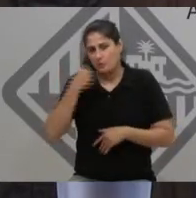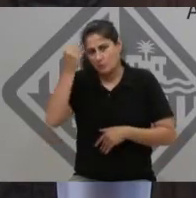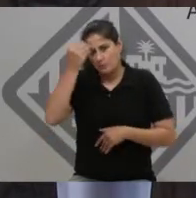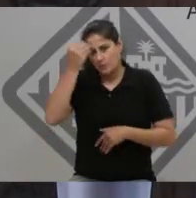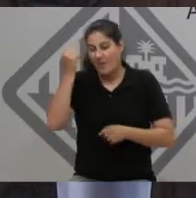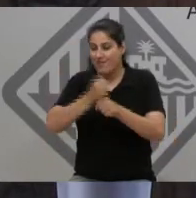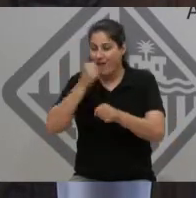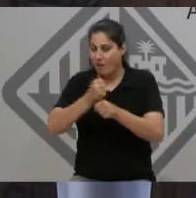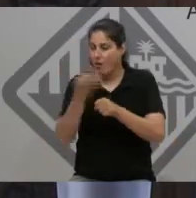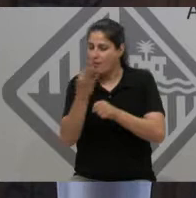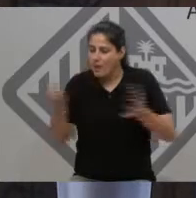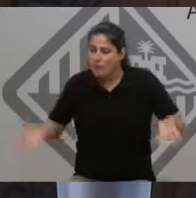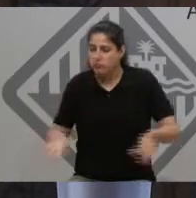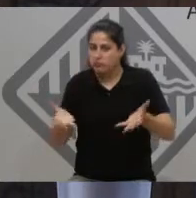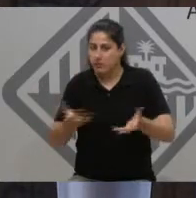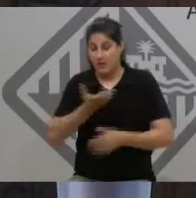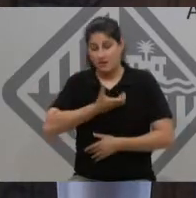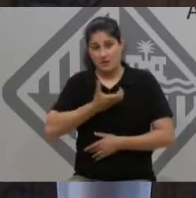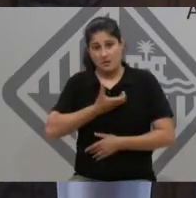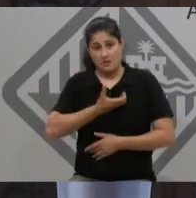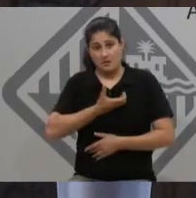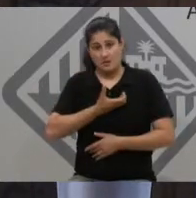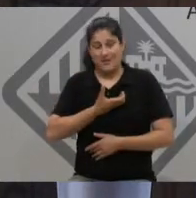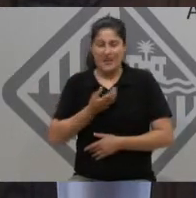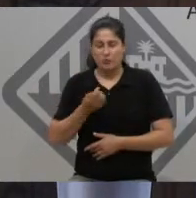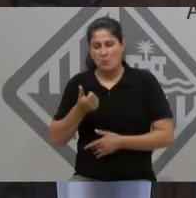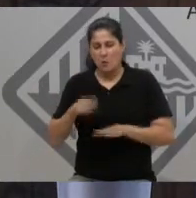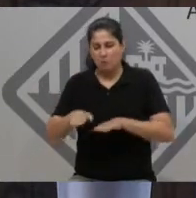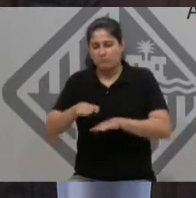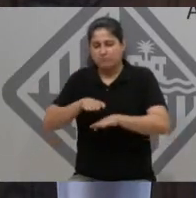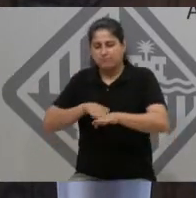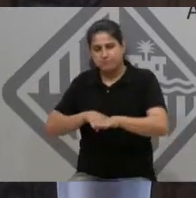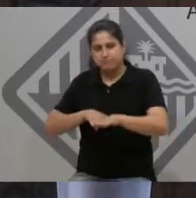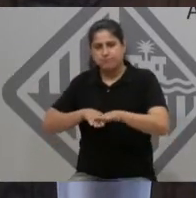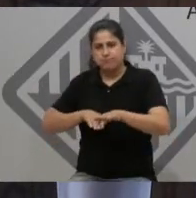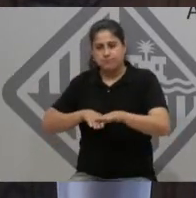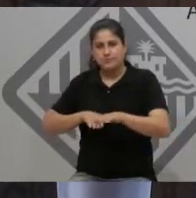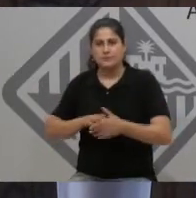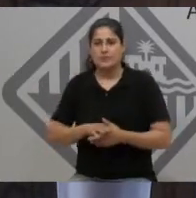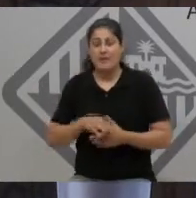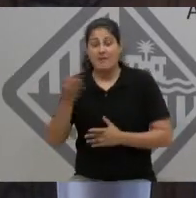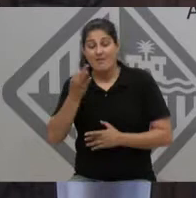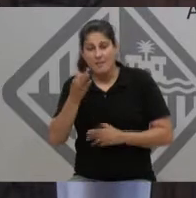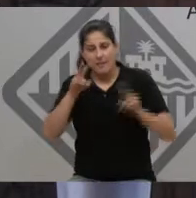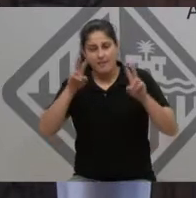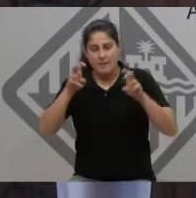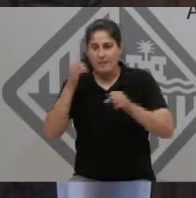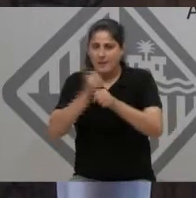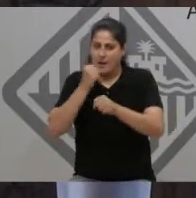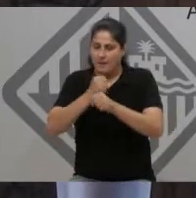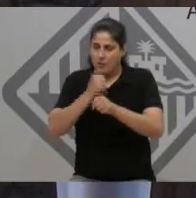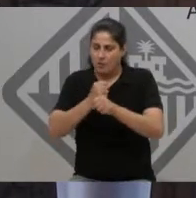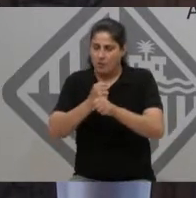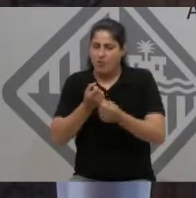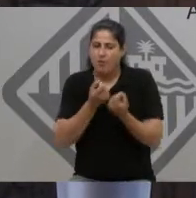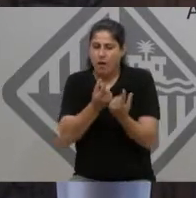teletreball. L'Ajuntament va una mica retrasat en aquesta matèria i pensant que el teletreball és una fórmula d'aconseguir